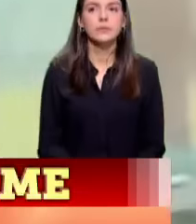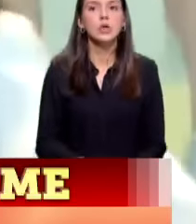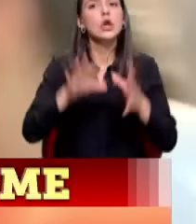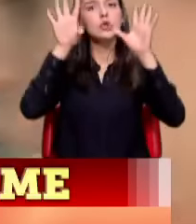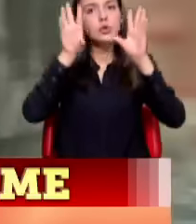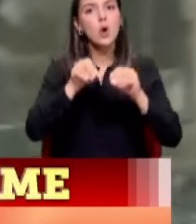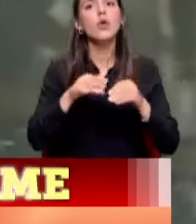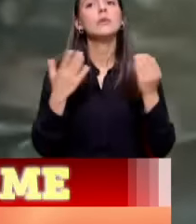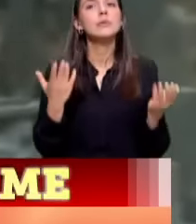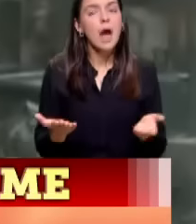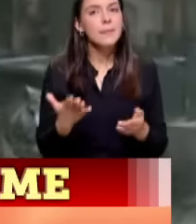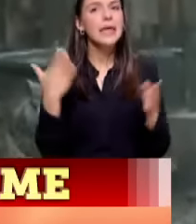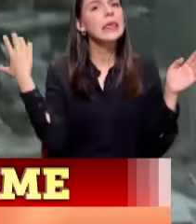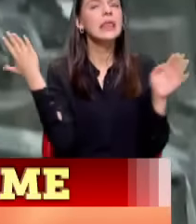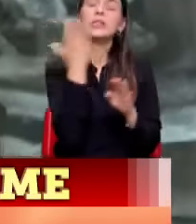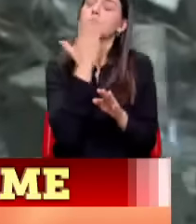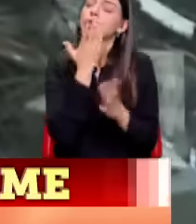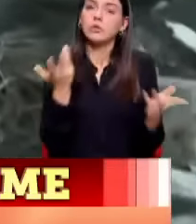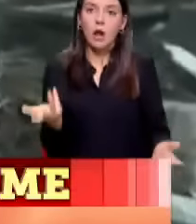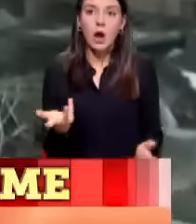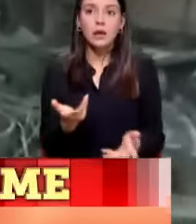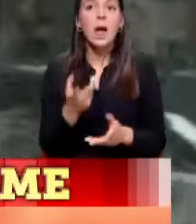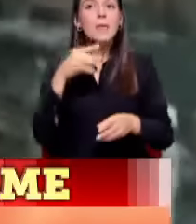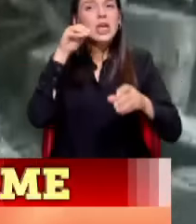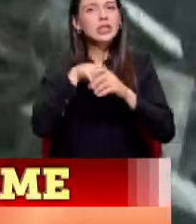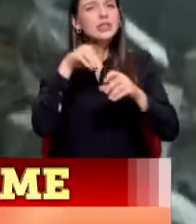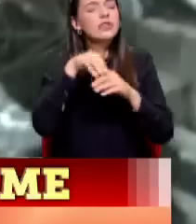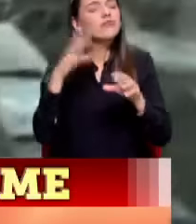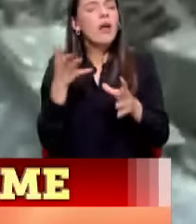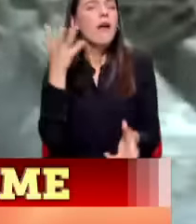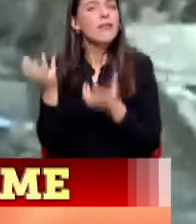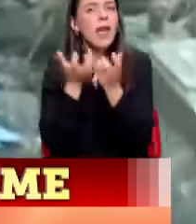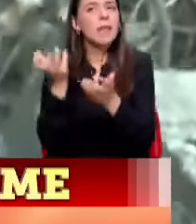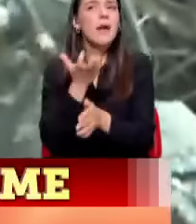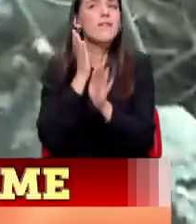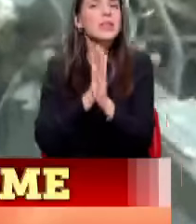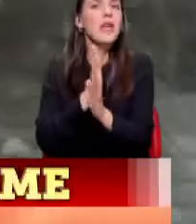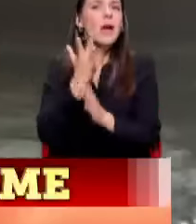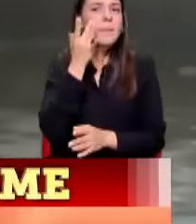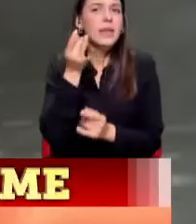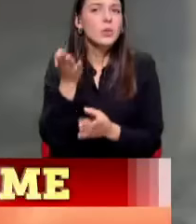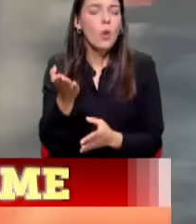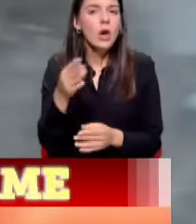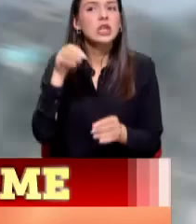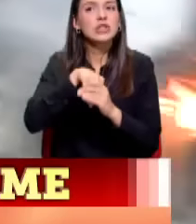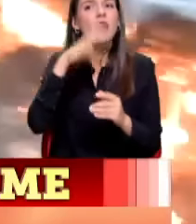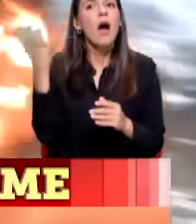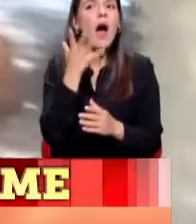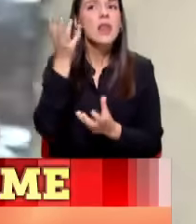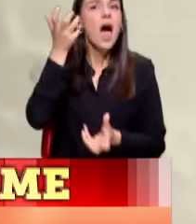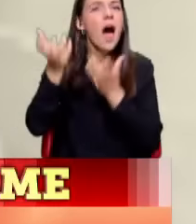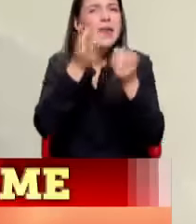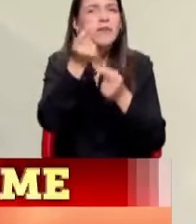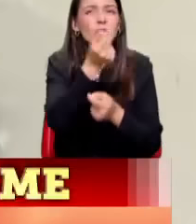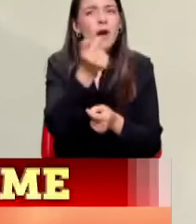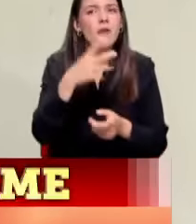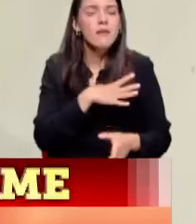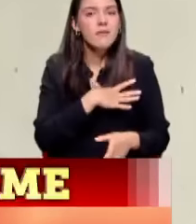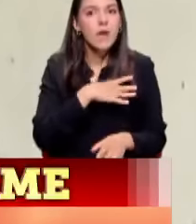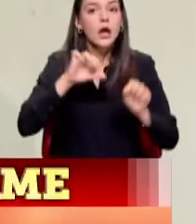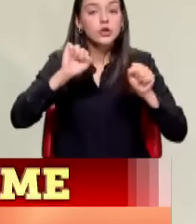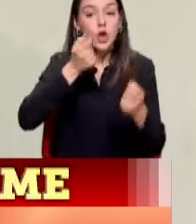söndürülmüş, gidilmiş ama içten içe yanmaya da devam ediyor. İçeride hala alevler var.